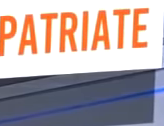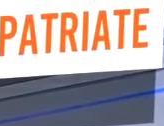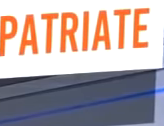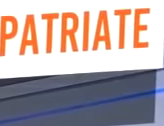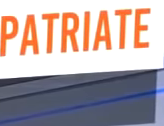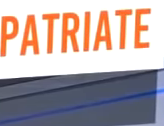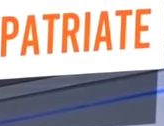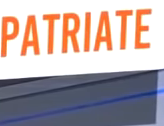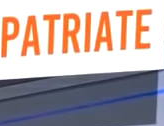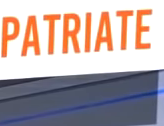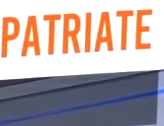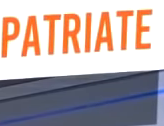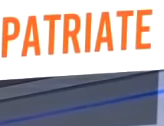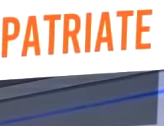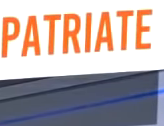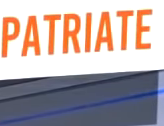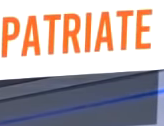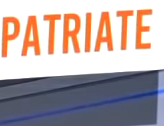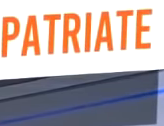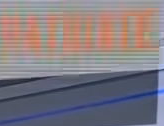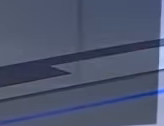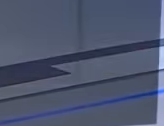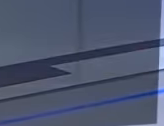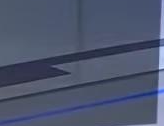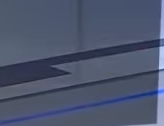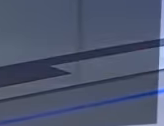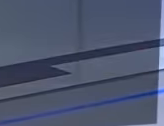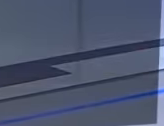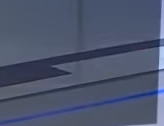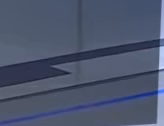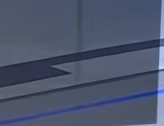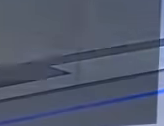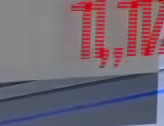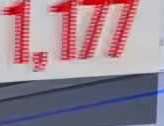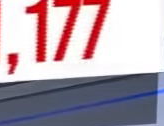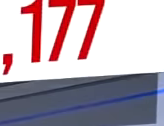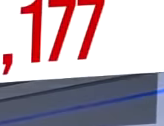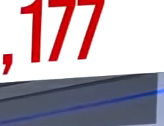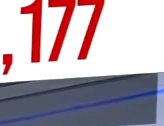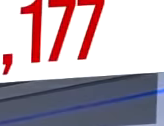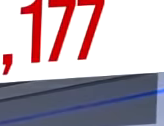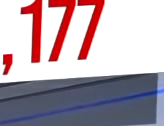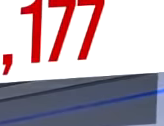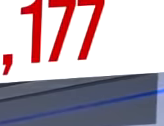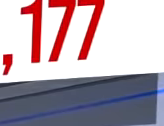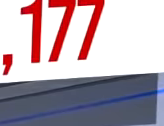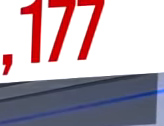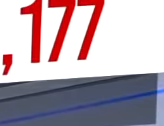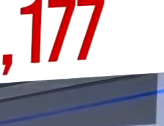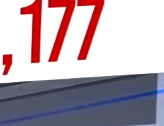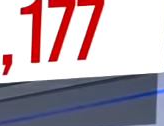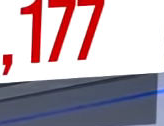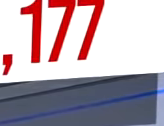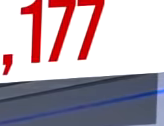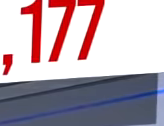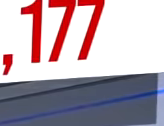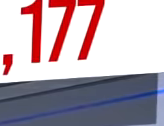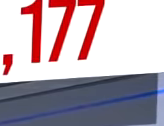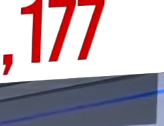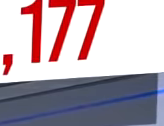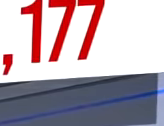habang may isang repatriate na nagpositibo. Tumaas naman ng 250 ang mga gumaling, kaya ngayon